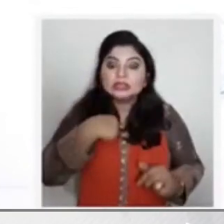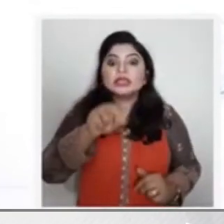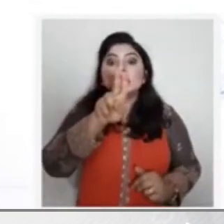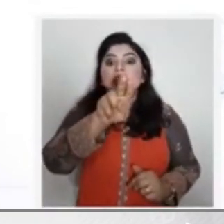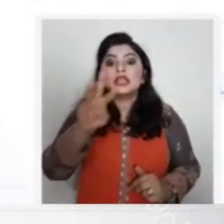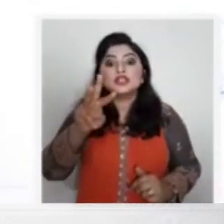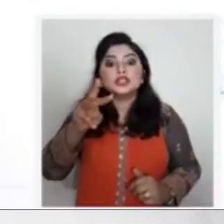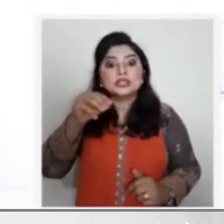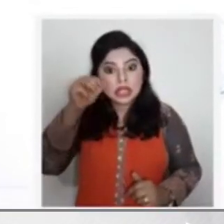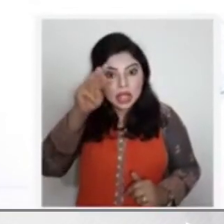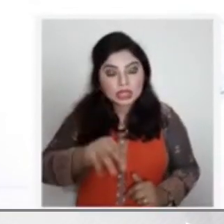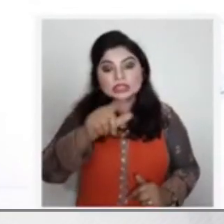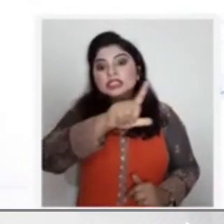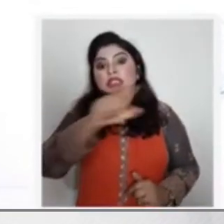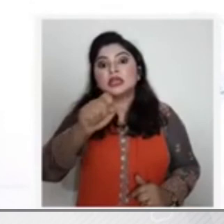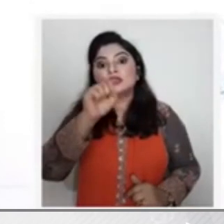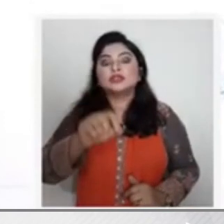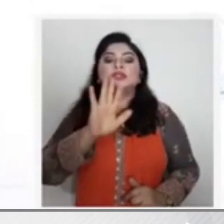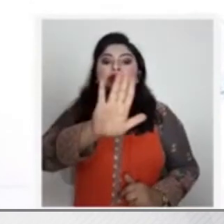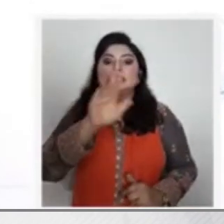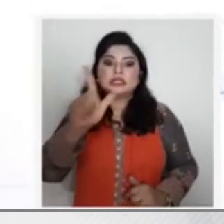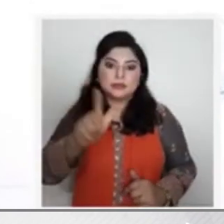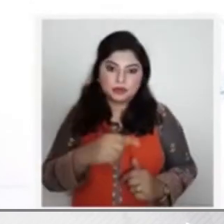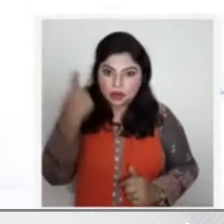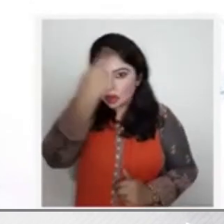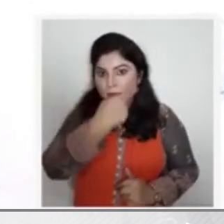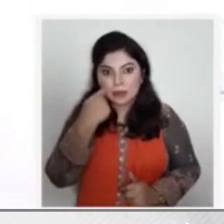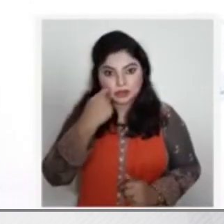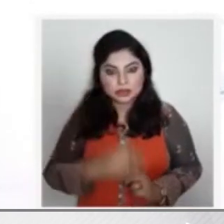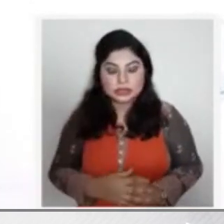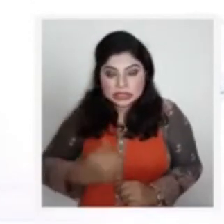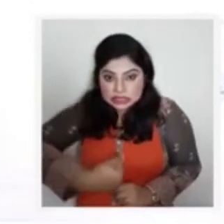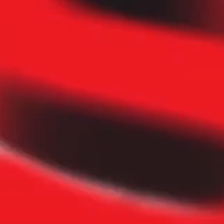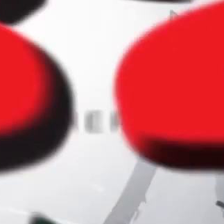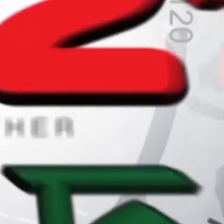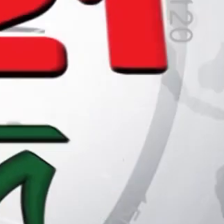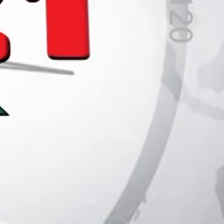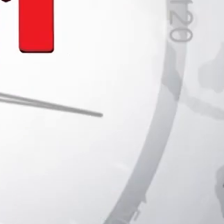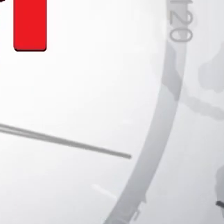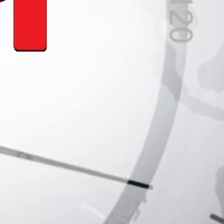৩০৮৩৪৭ জন। বর্তমানে কোয়ারেন্টাইনে আছেন ৬৩৫৫৬ জন।